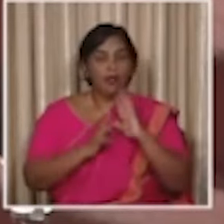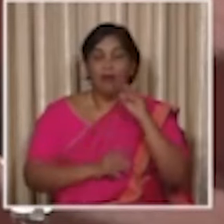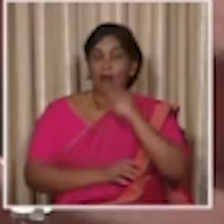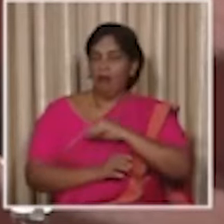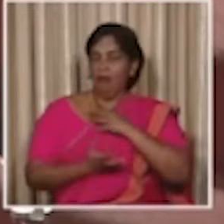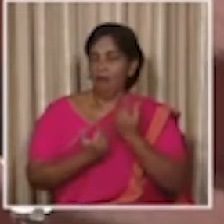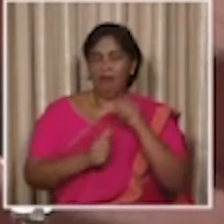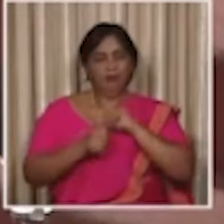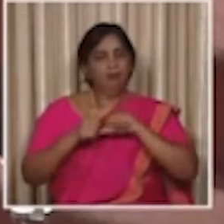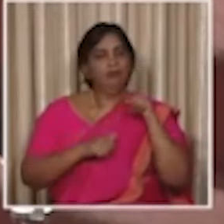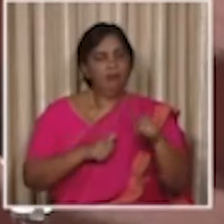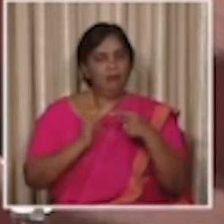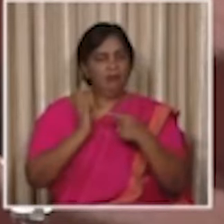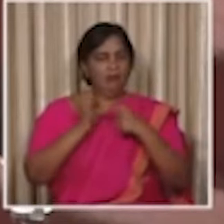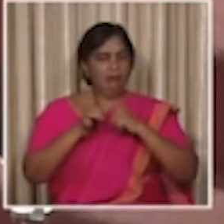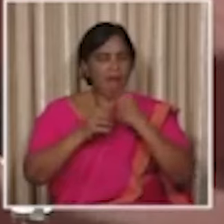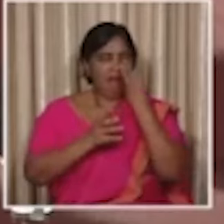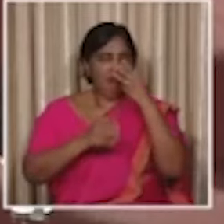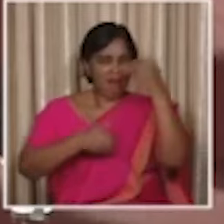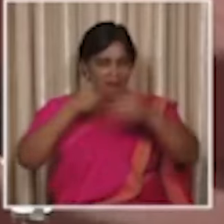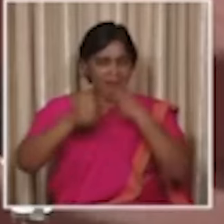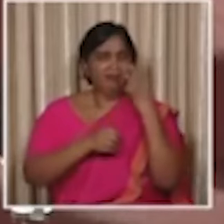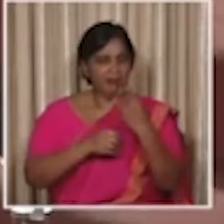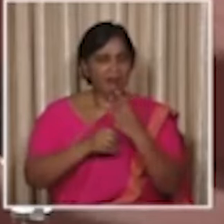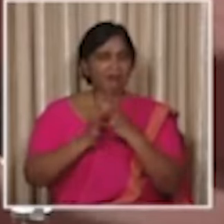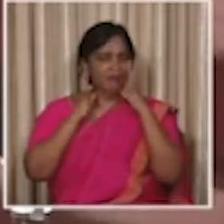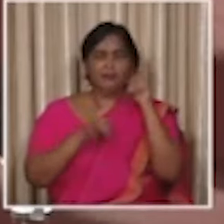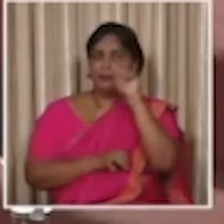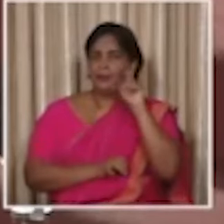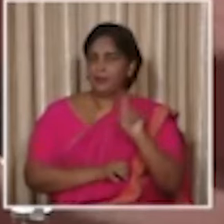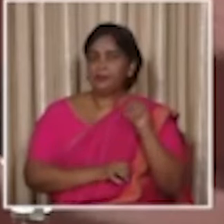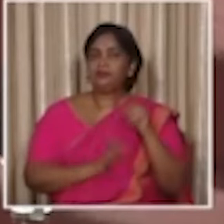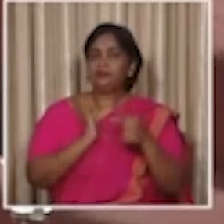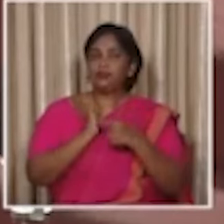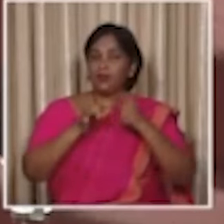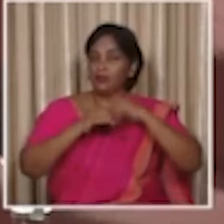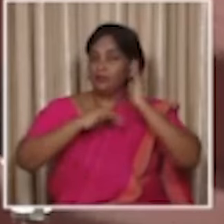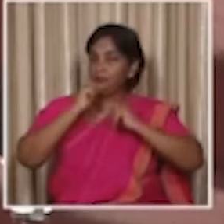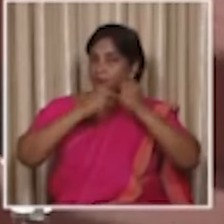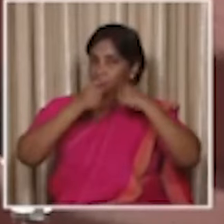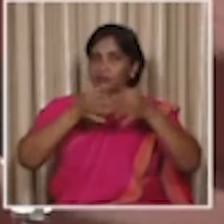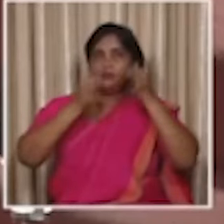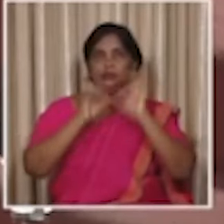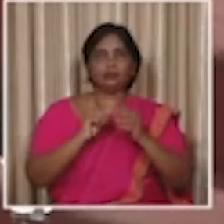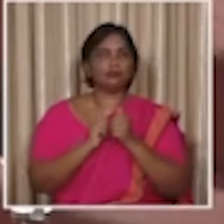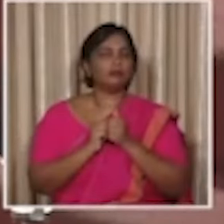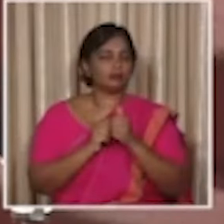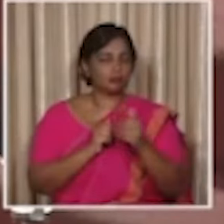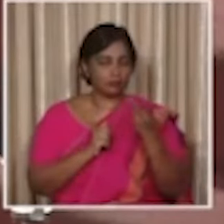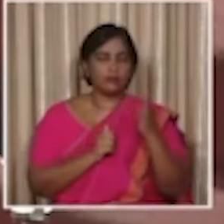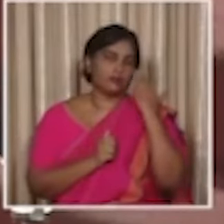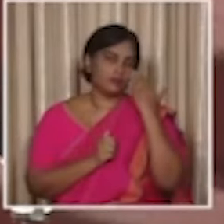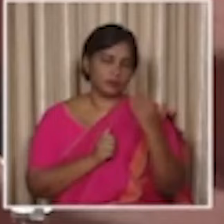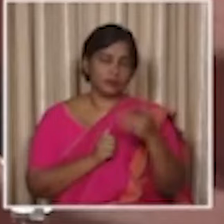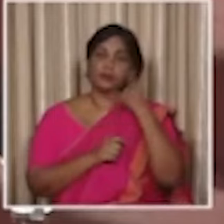ලාභ ලබන ආයතන. ඒකට ටෙන්ඩර් එකට 3 දෙනෙක් ඇවිල්ලා නම් ඒක ලොකු ප්‍රශ්නයක්. ඒ කියන්නේ ටෙන්ඩර් පටිපාටිය හරියට සිදු වෙලා නැති බව